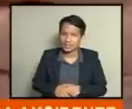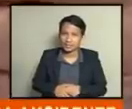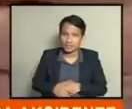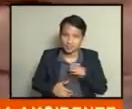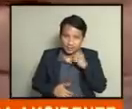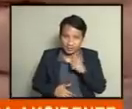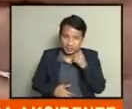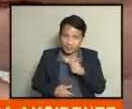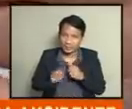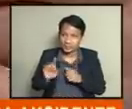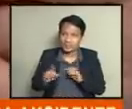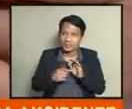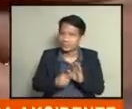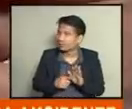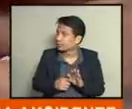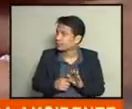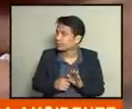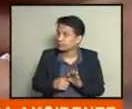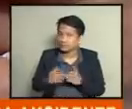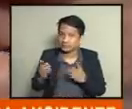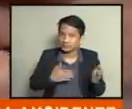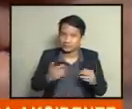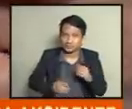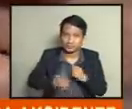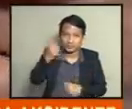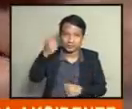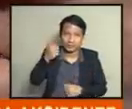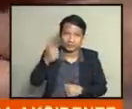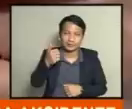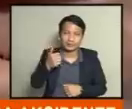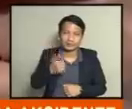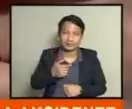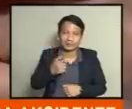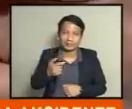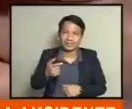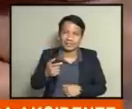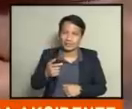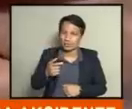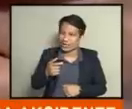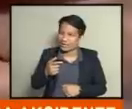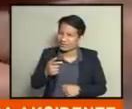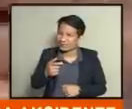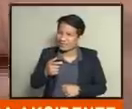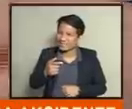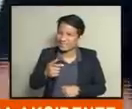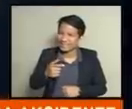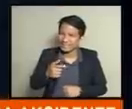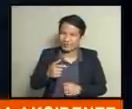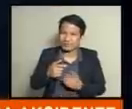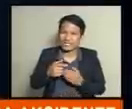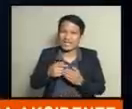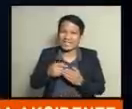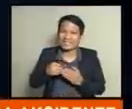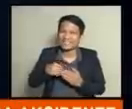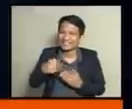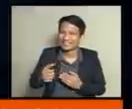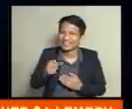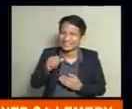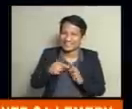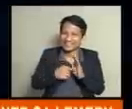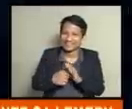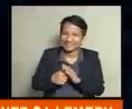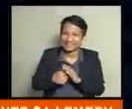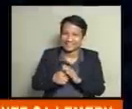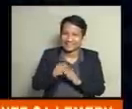naman, eh para ba namang nanalo ng sophistic. Sa sobrang happy. Ayan.